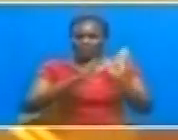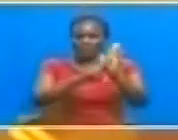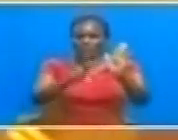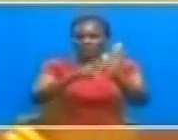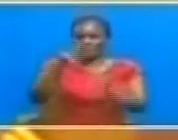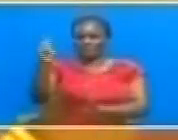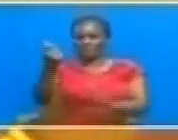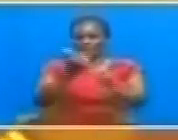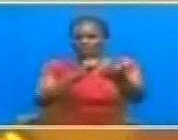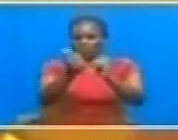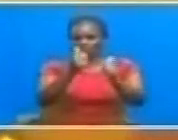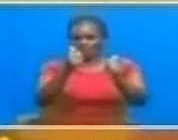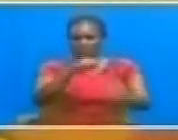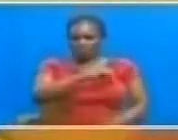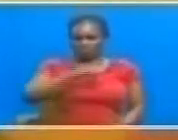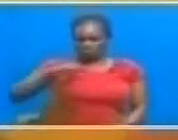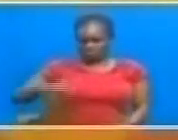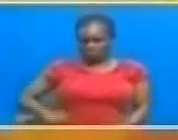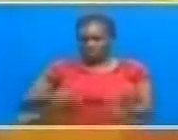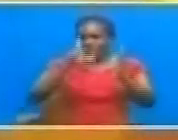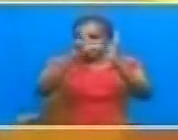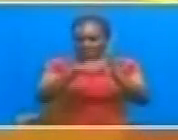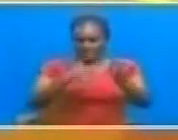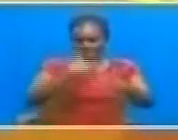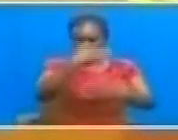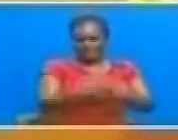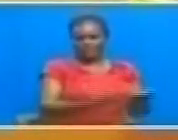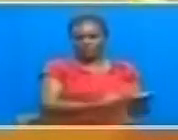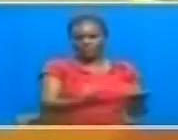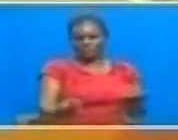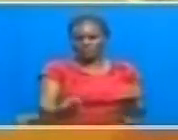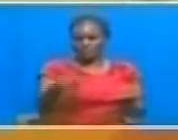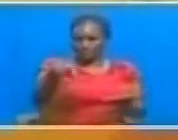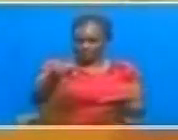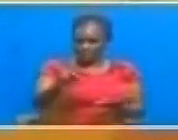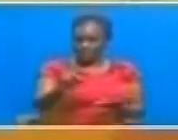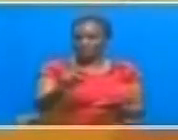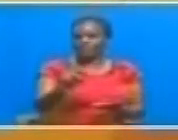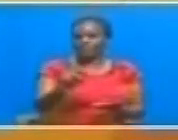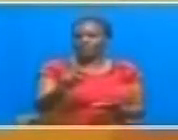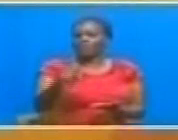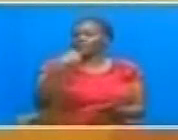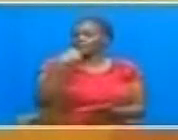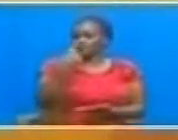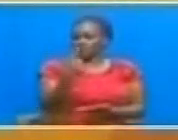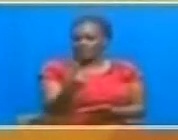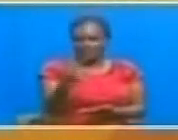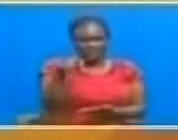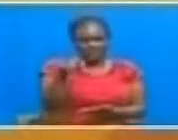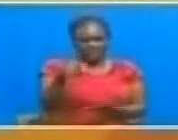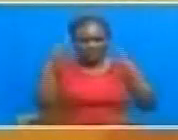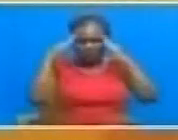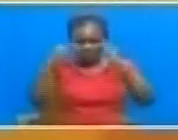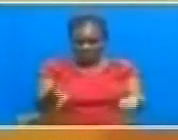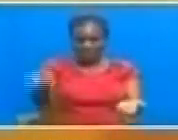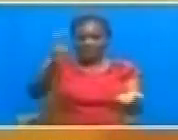Kenya kwenye mashindano ya dunia jijini Beijing baadaye wiki ijayo. Mshikilizi huyu wa rekodi ya dunia hata hivyo anasema kuwa haangazii